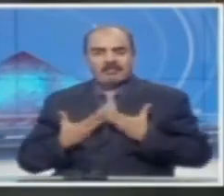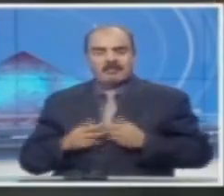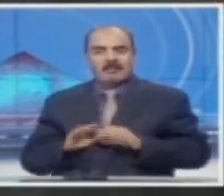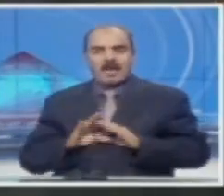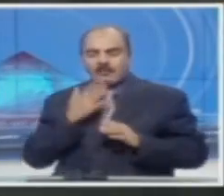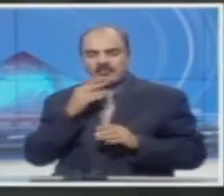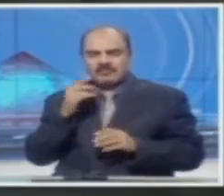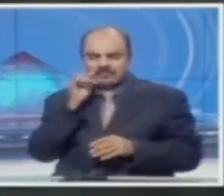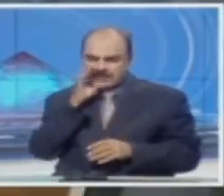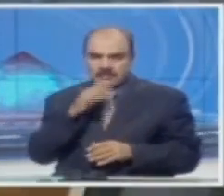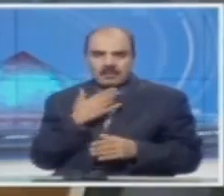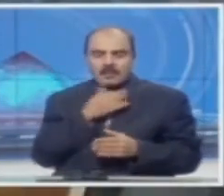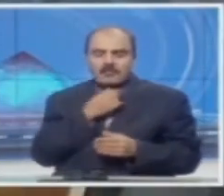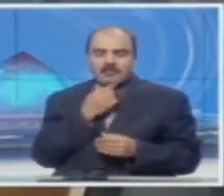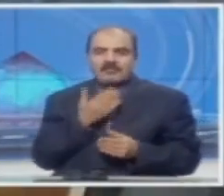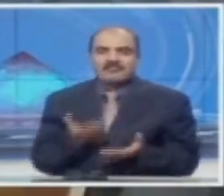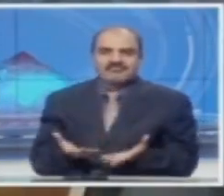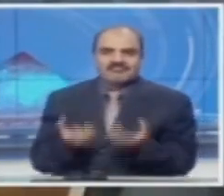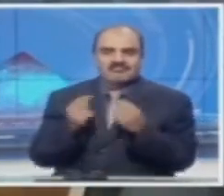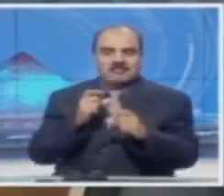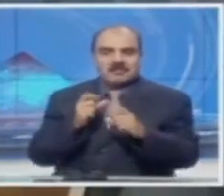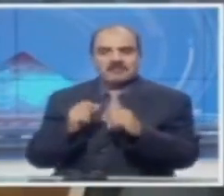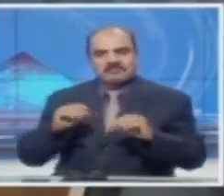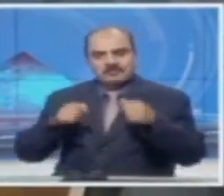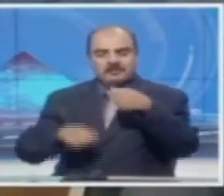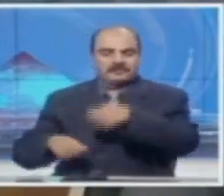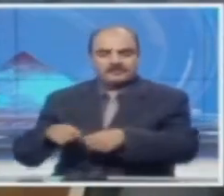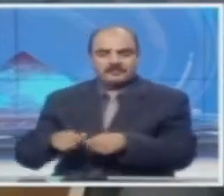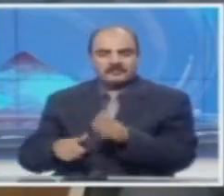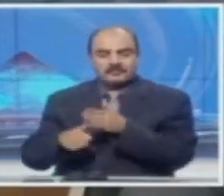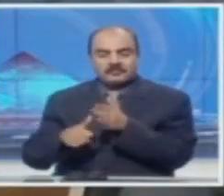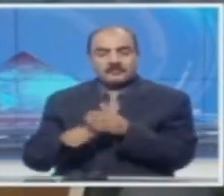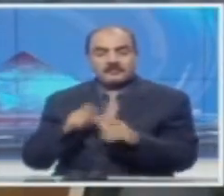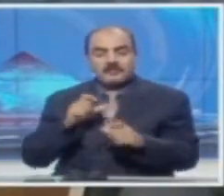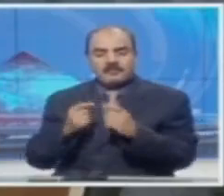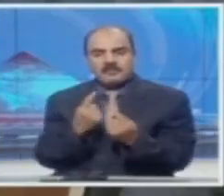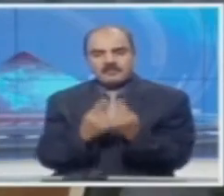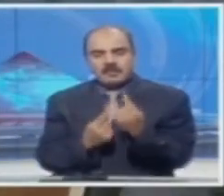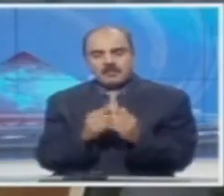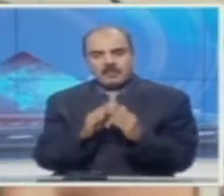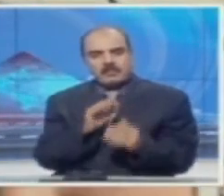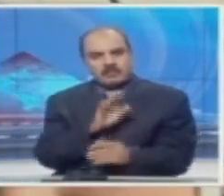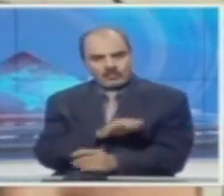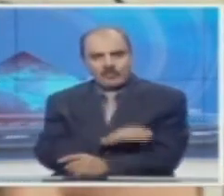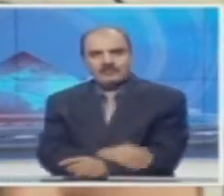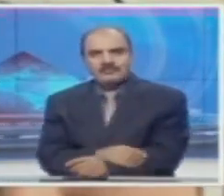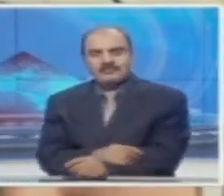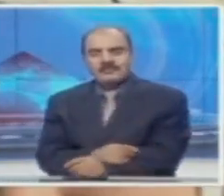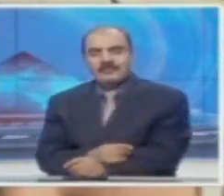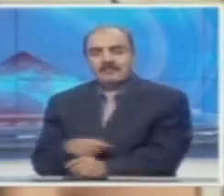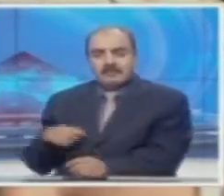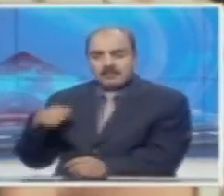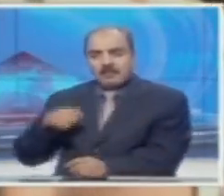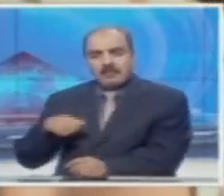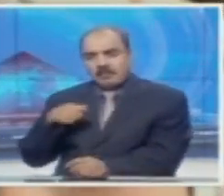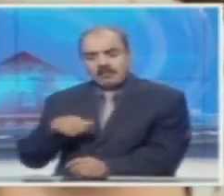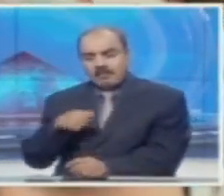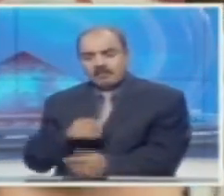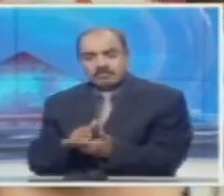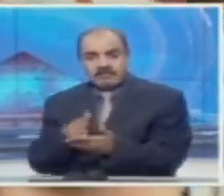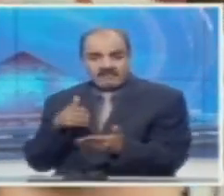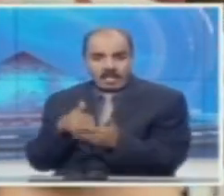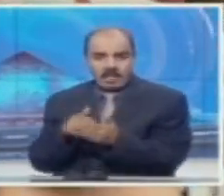خلال وحداتها في معظم البنوك المصرية وعلى رأسها البنك الزراعي المصري، وذلك لمساعدتهم في